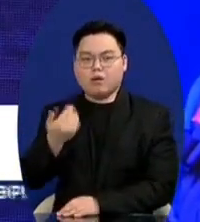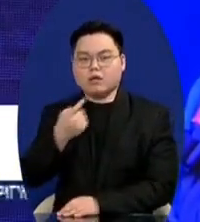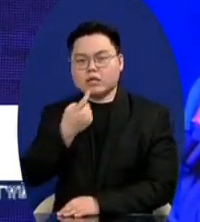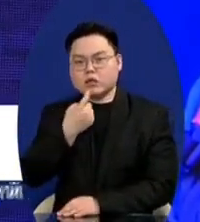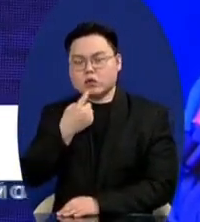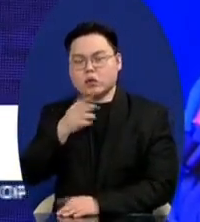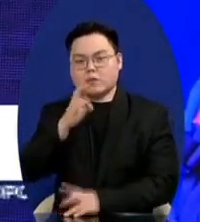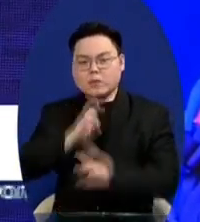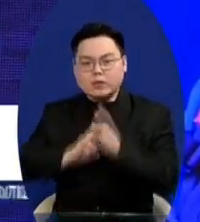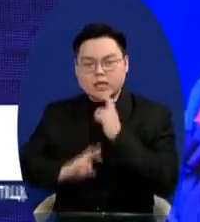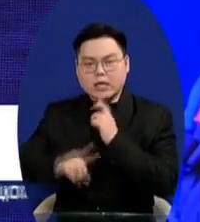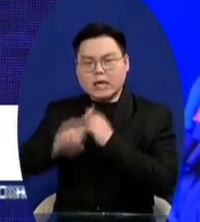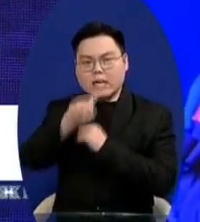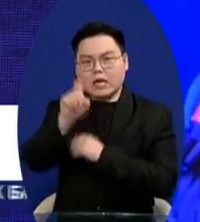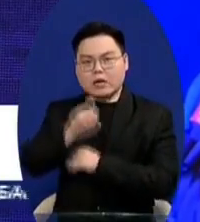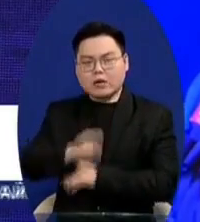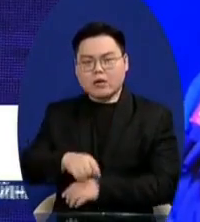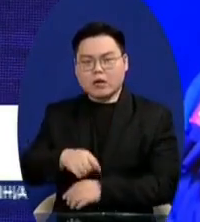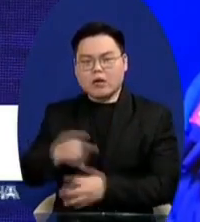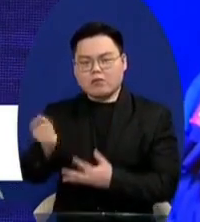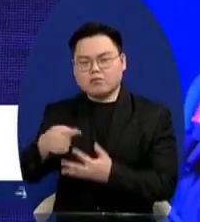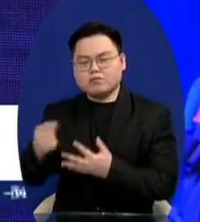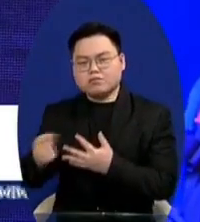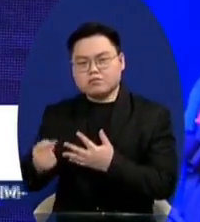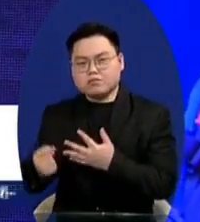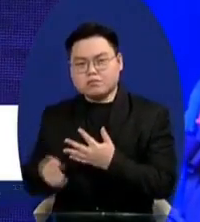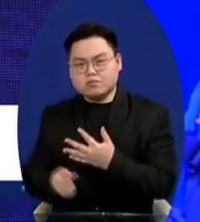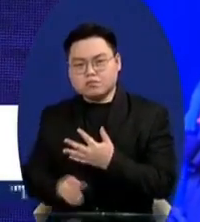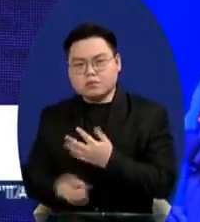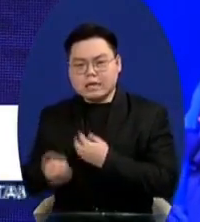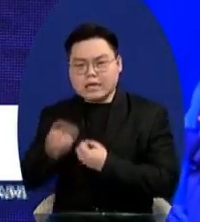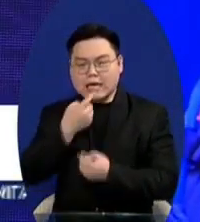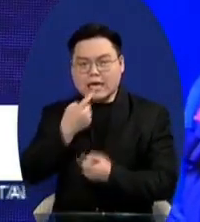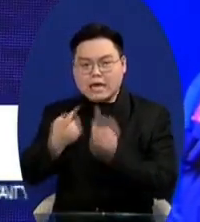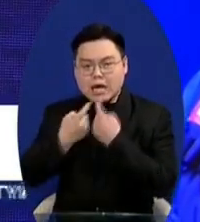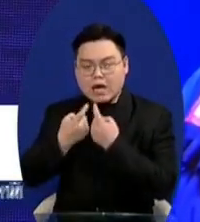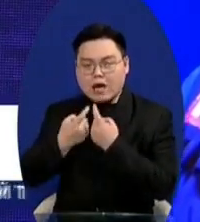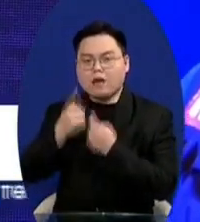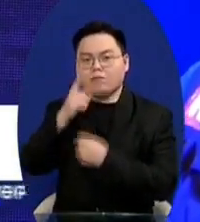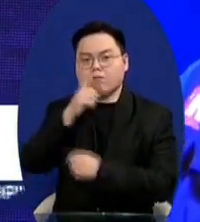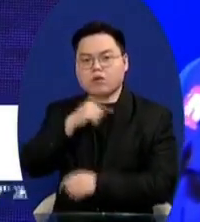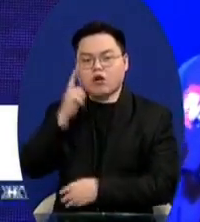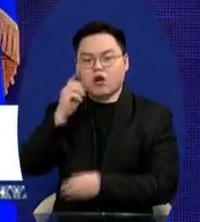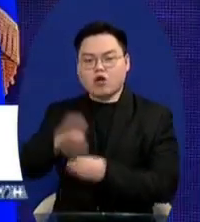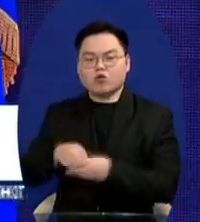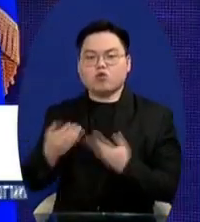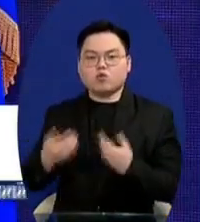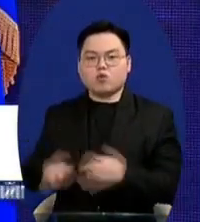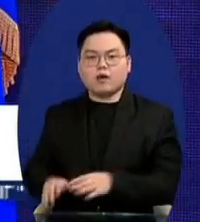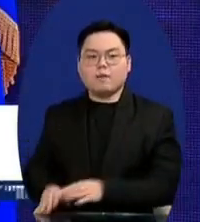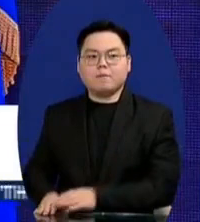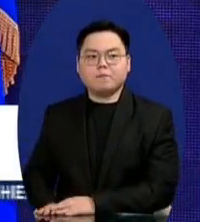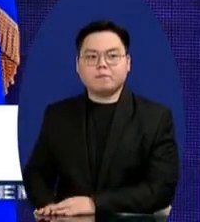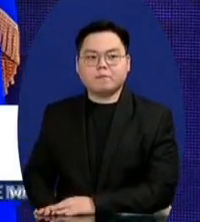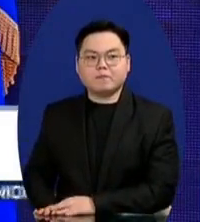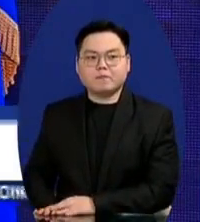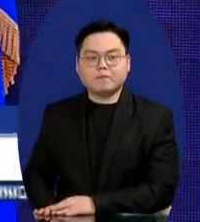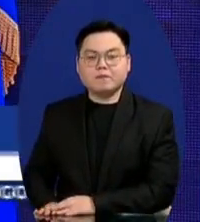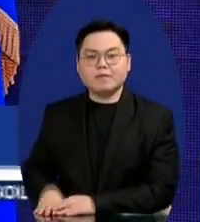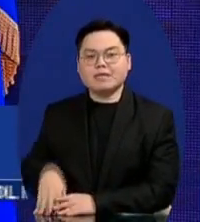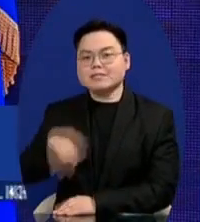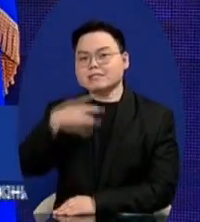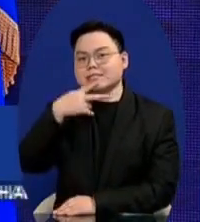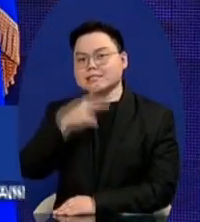байгаа хүндрэлтэй бэрхшээлтэй байгаа олон удаа асуудлуудыг одоо бас харилцан одоо ярьж одоо бас ойлголцоод одоо хөдлөе гэж бодсоч. Ялангуяа цалин хөлсний асуудал